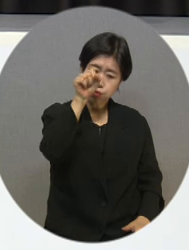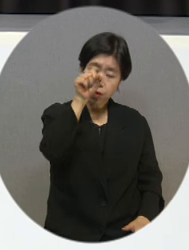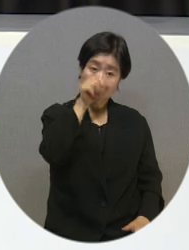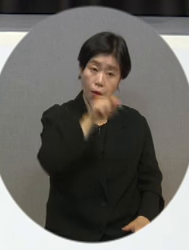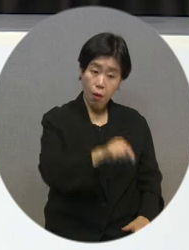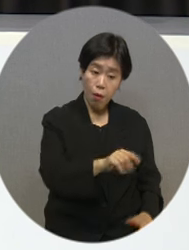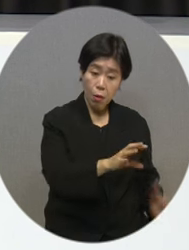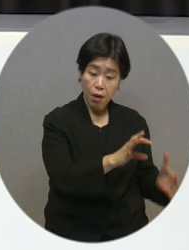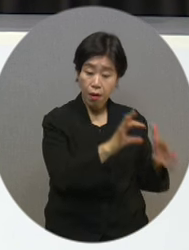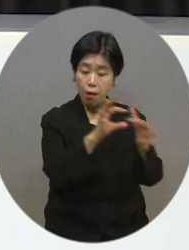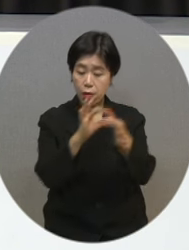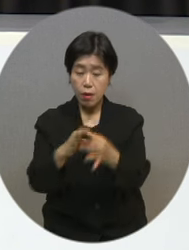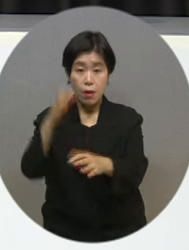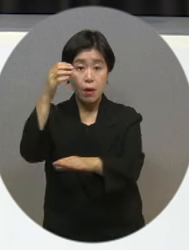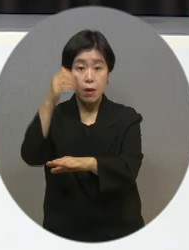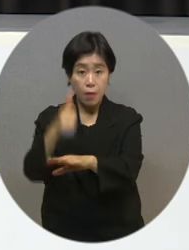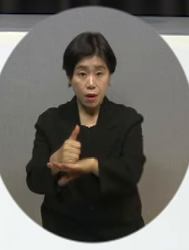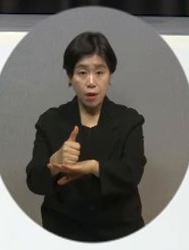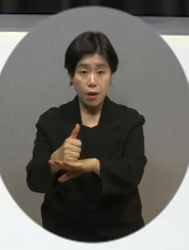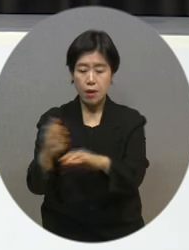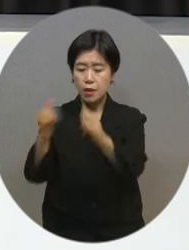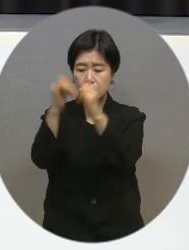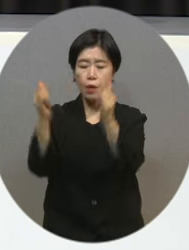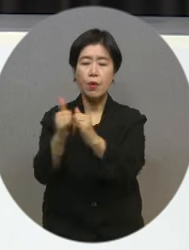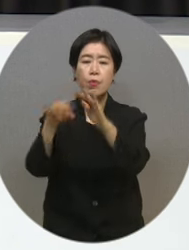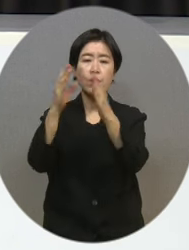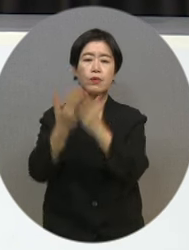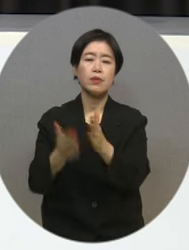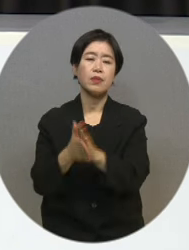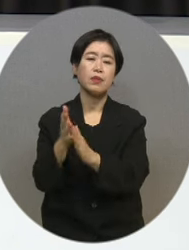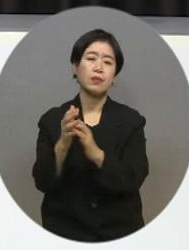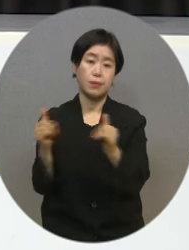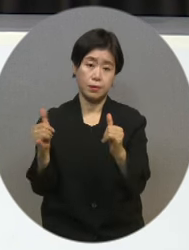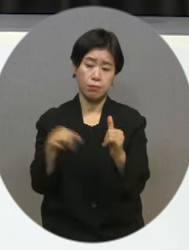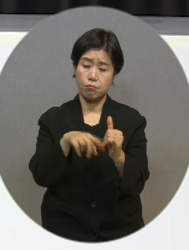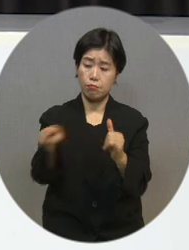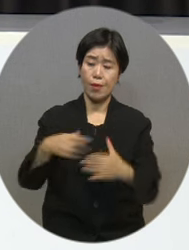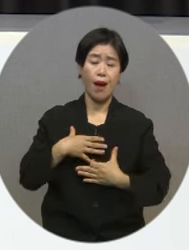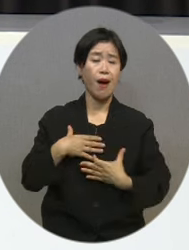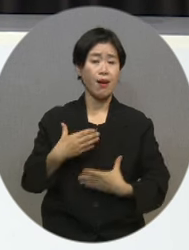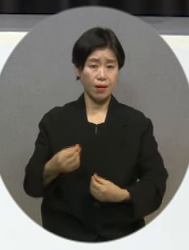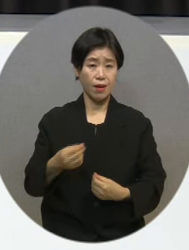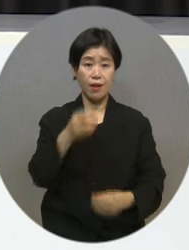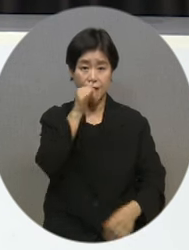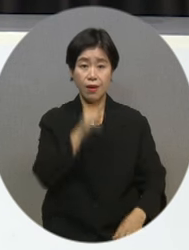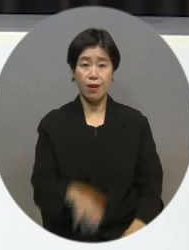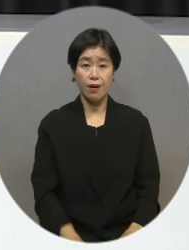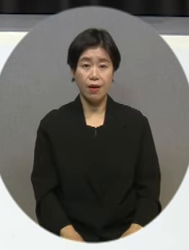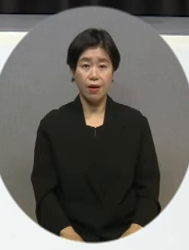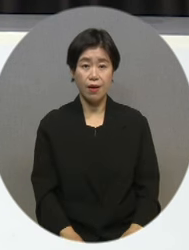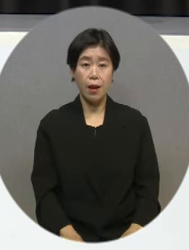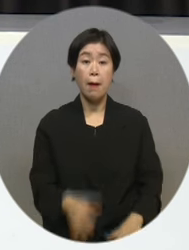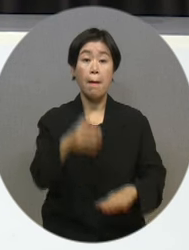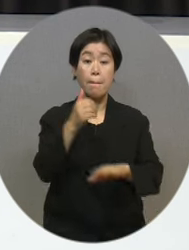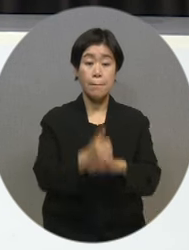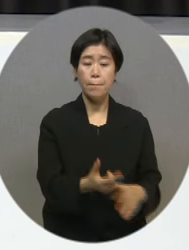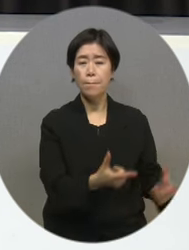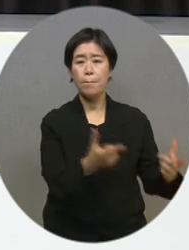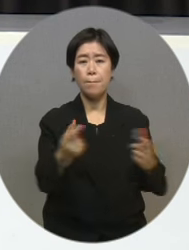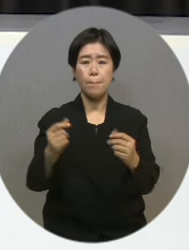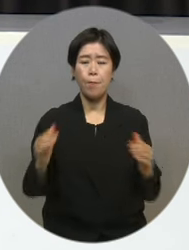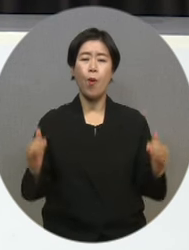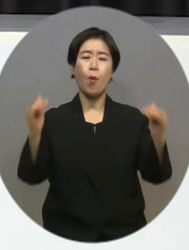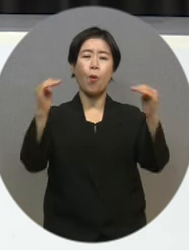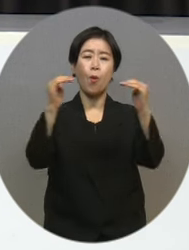사회의 모든 시민들을 좀더 편리하게, 모두가 평등하게 하는 정치가